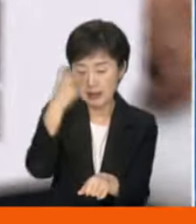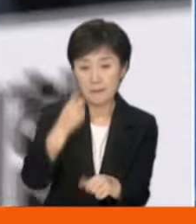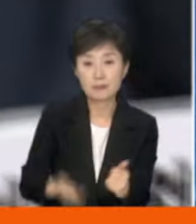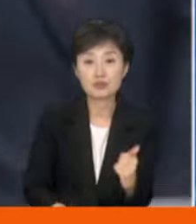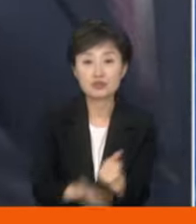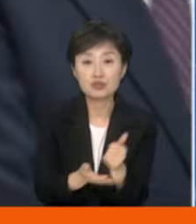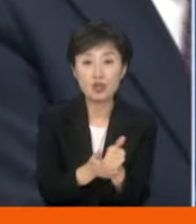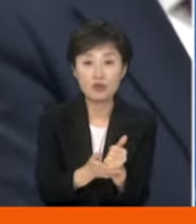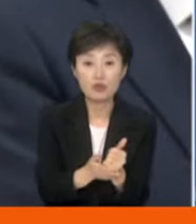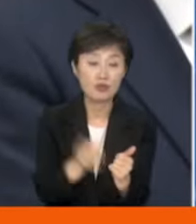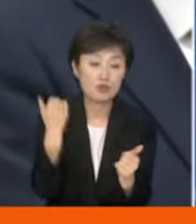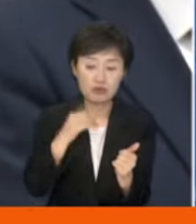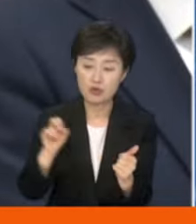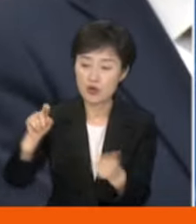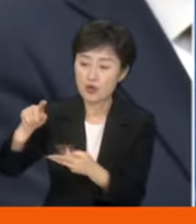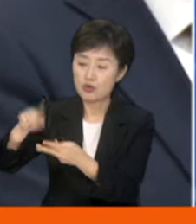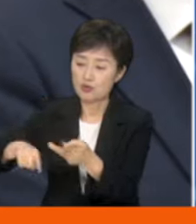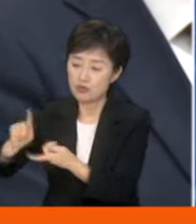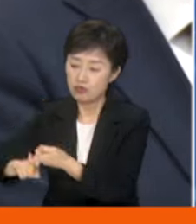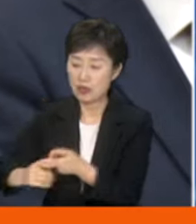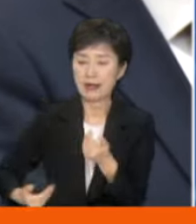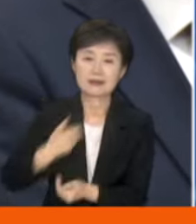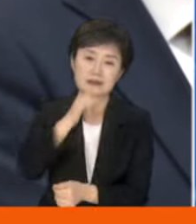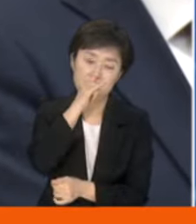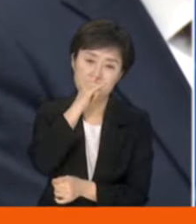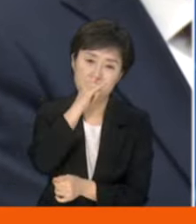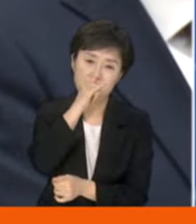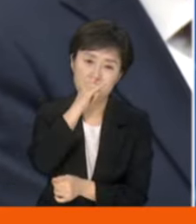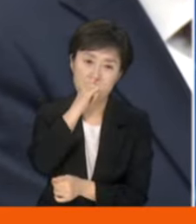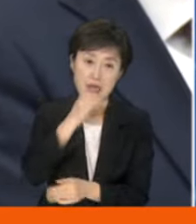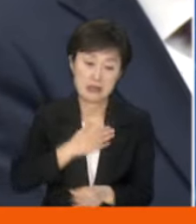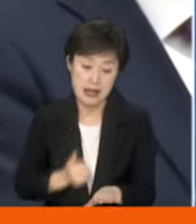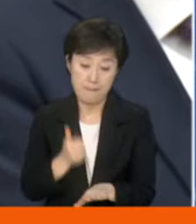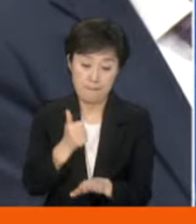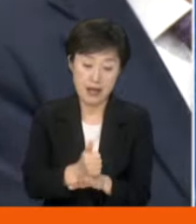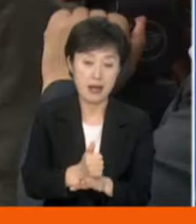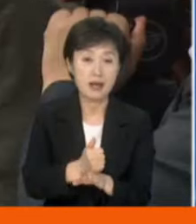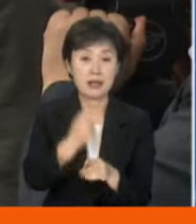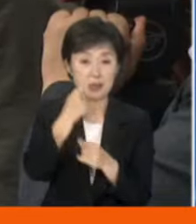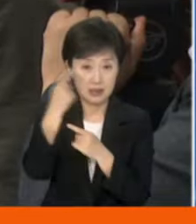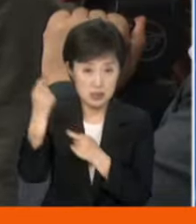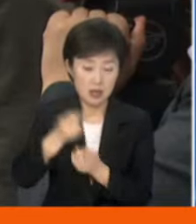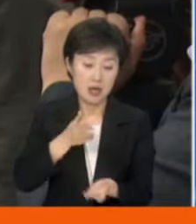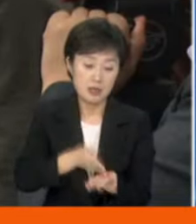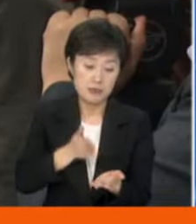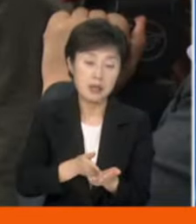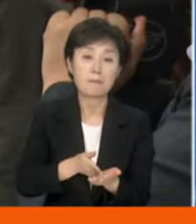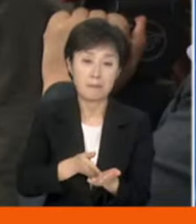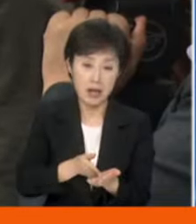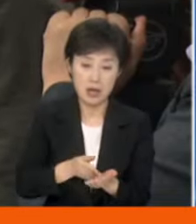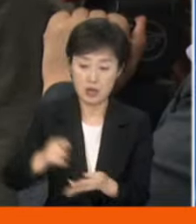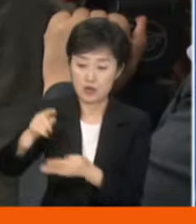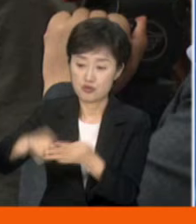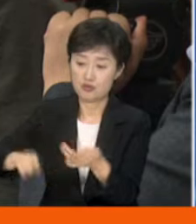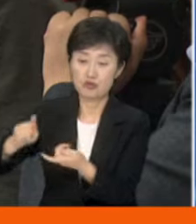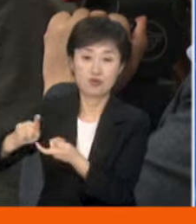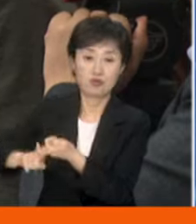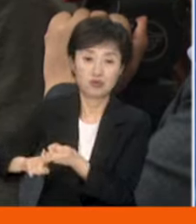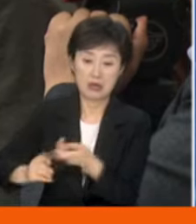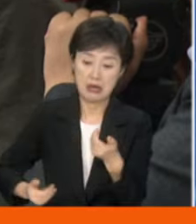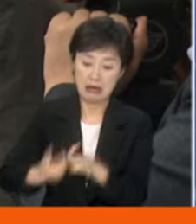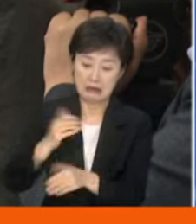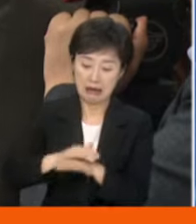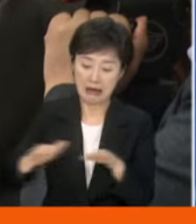추천 문제를 두고 친윤계와 갈등해왔습니다. 취임 100일을 맞아 기존 입장을 반복한 만큼 친윤계와의 내부는